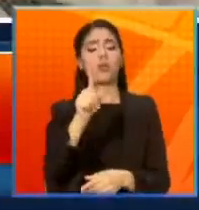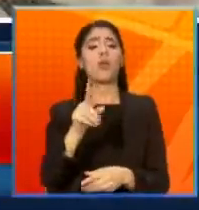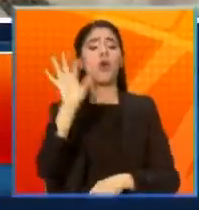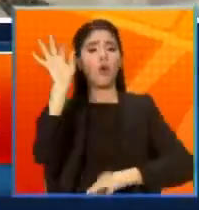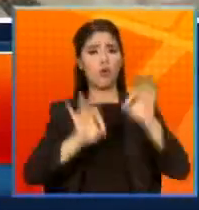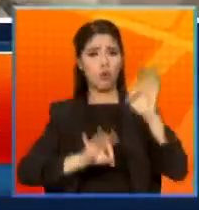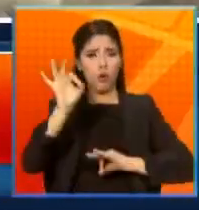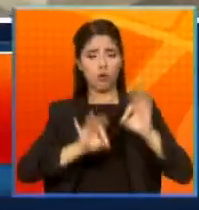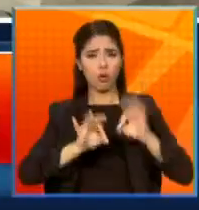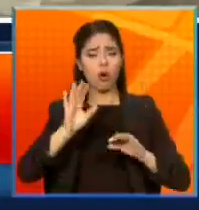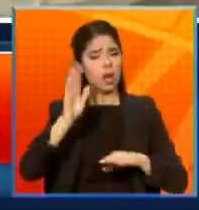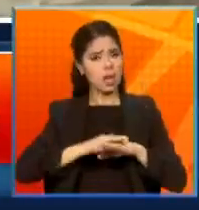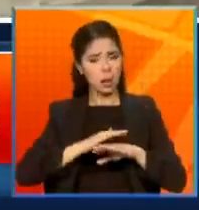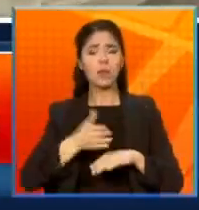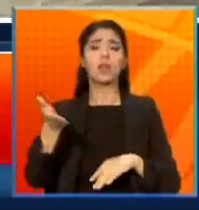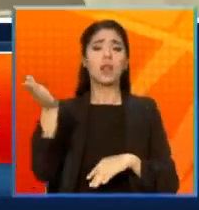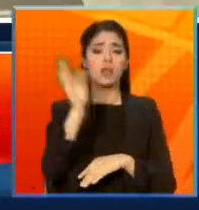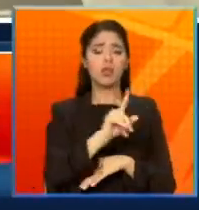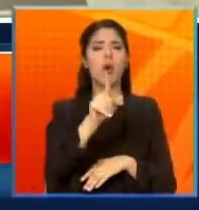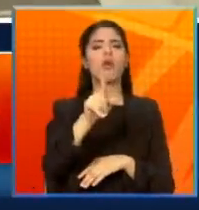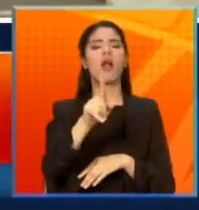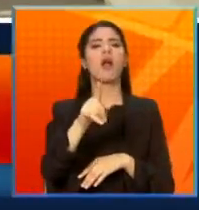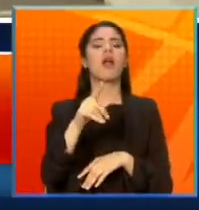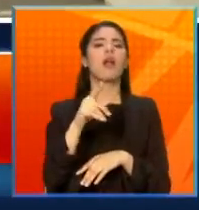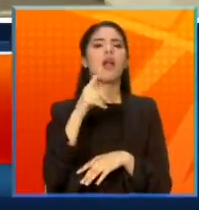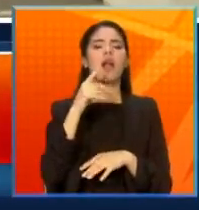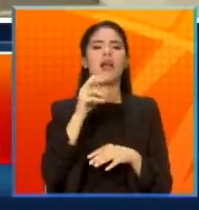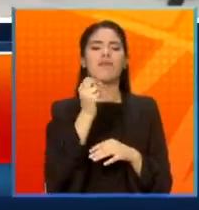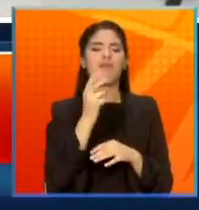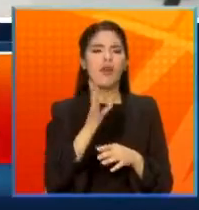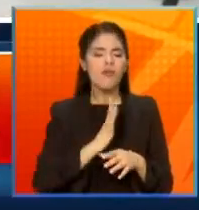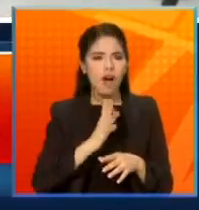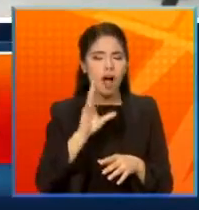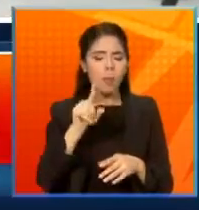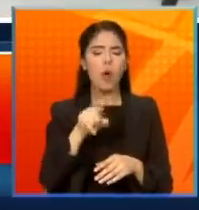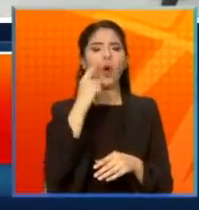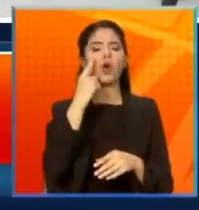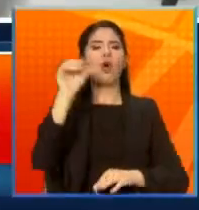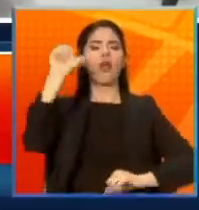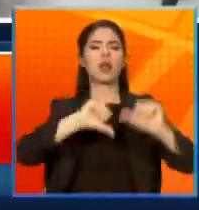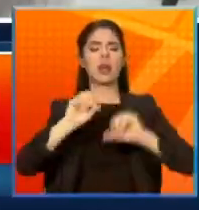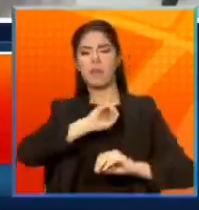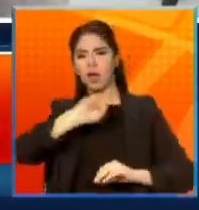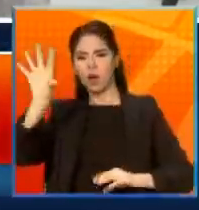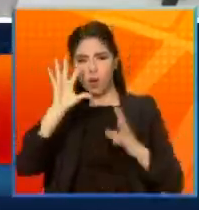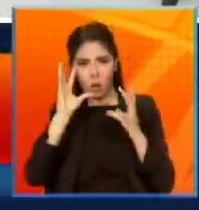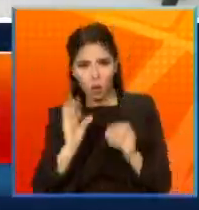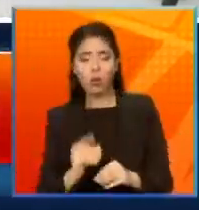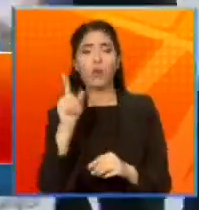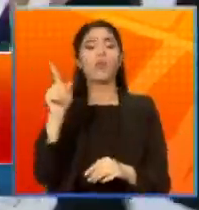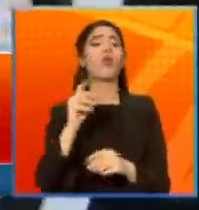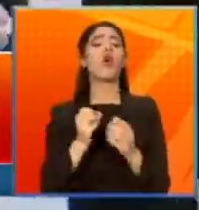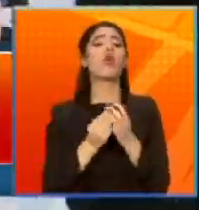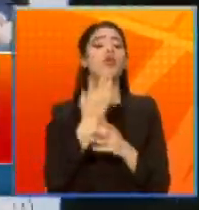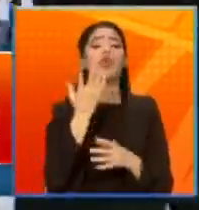sağlık kontrolleri yapıldıktan sonra numuneleri alınarak Ulusal Viroloji Laboratuvarı'na gönderildi. Tahliye sonuçları